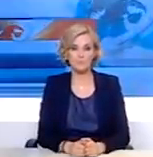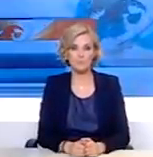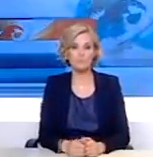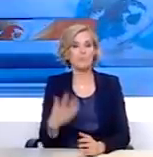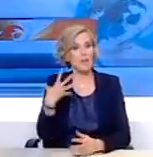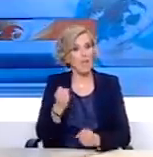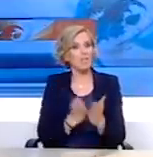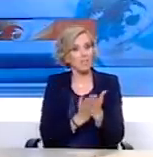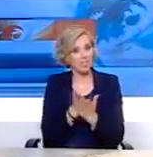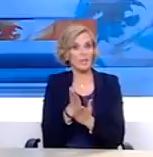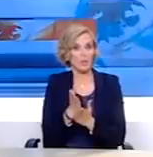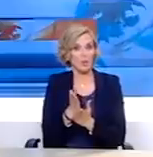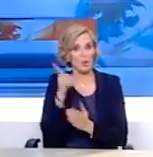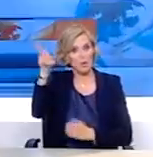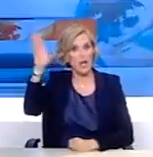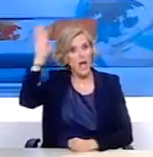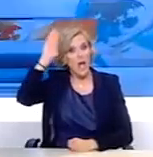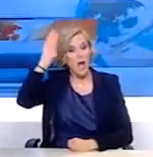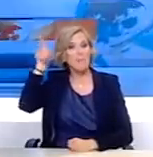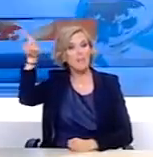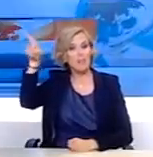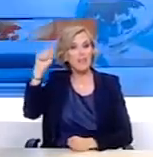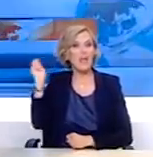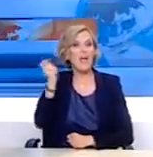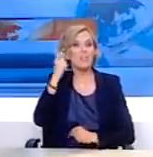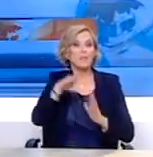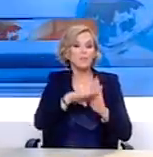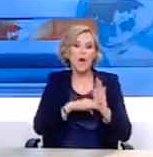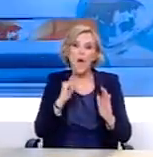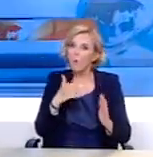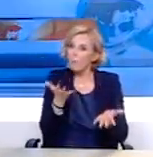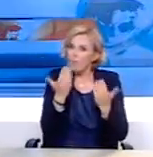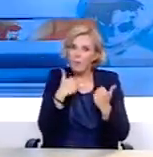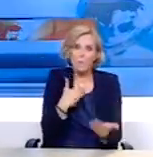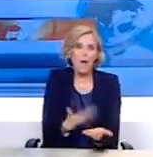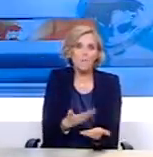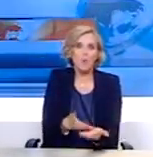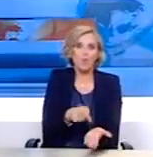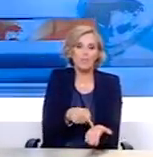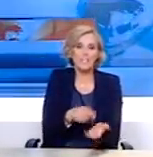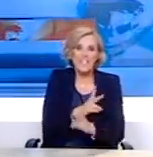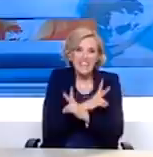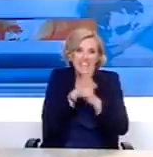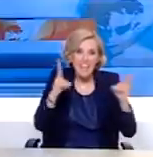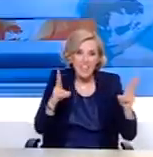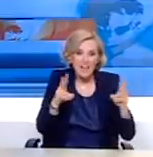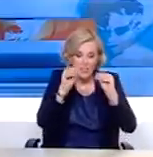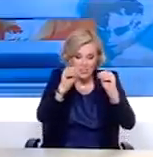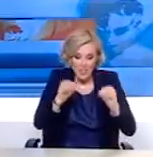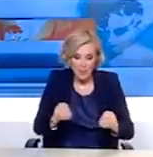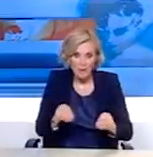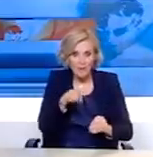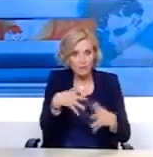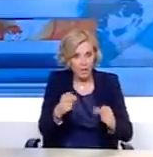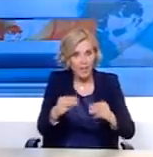Τόνι Φάουτσι από το Εθνικό Ίδρυμα Υγείας των ΗΠΑ ότι δεν έχουμε δεδομένα στα χέρια μας σαφή για την αποτελεσματικότητα